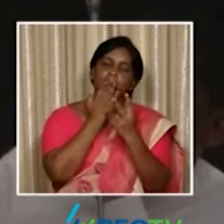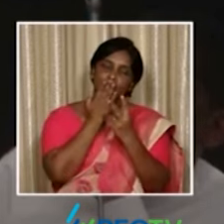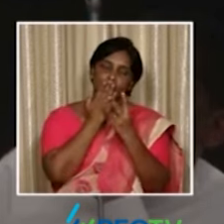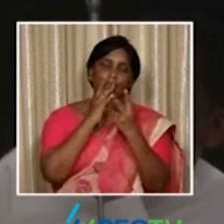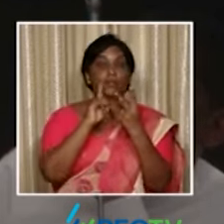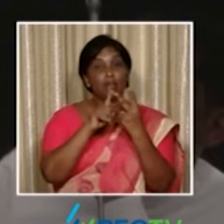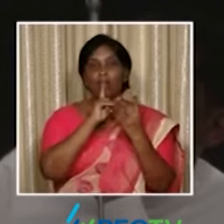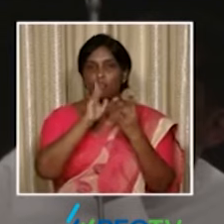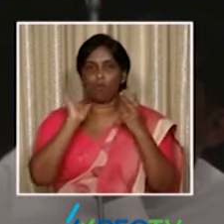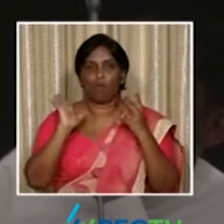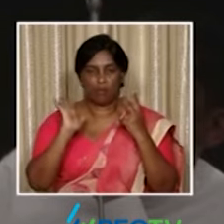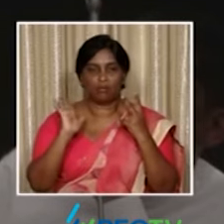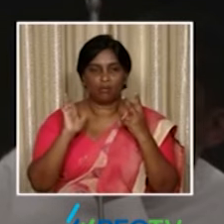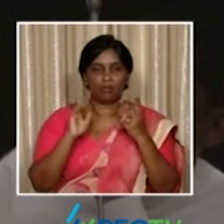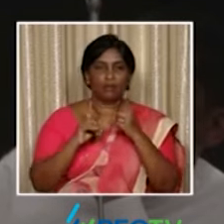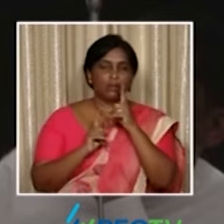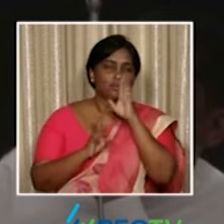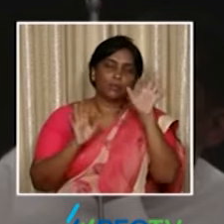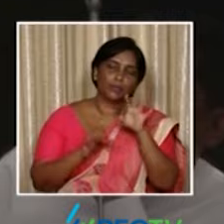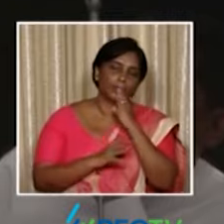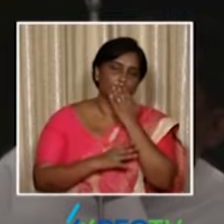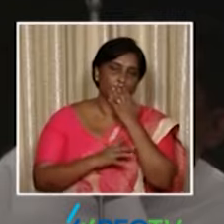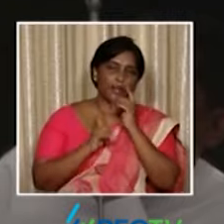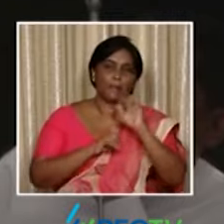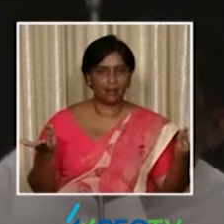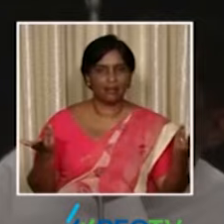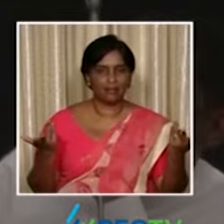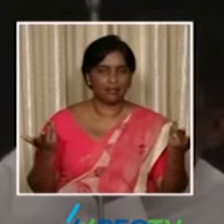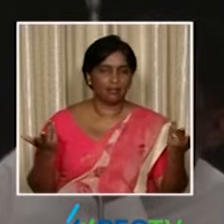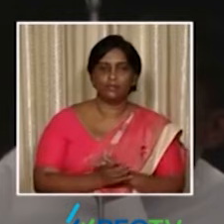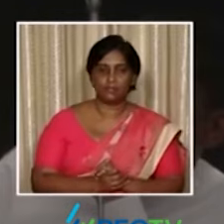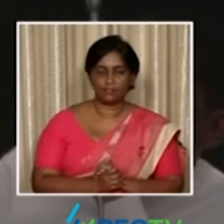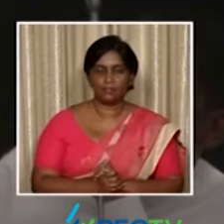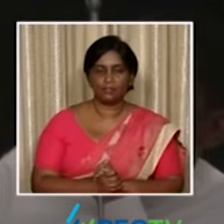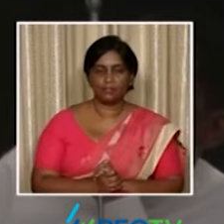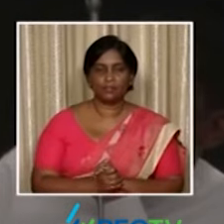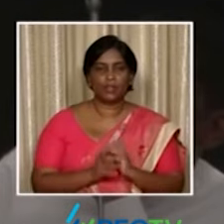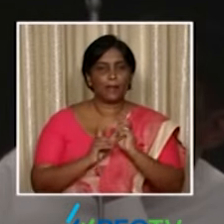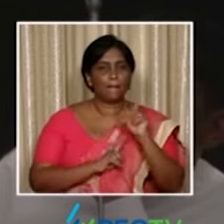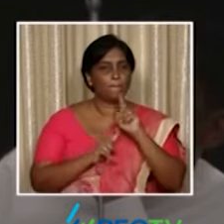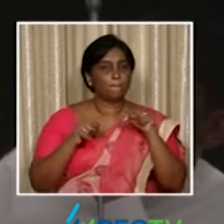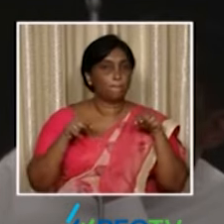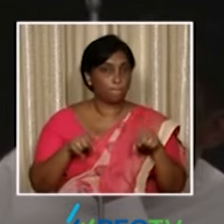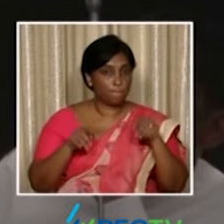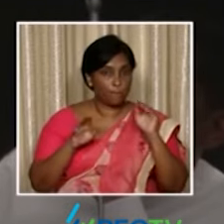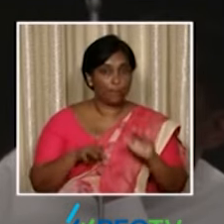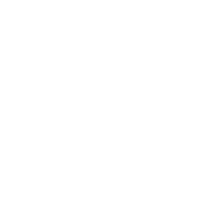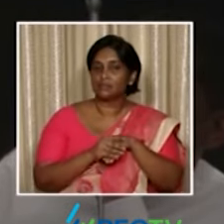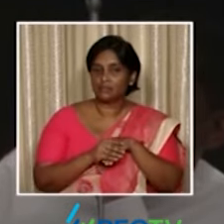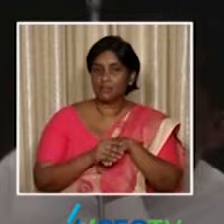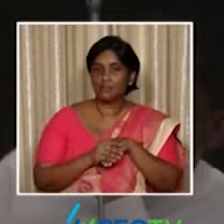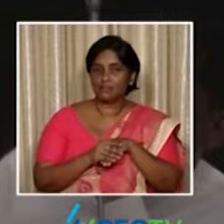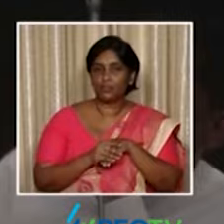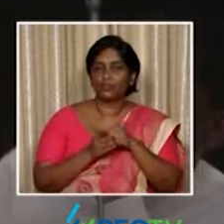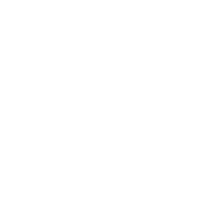එකක් කතා කරන්න ඕන. ඉතින් කතා නොකර ඉන්නවා නම් පාර්ලිමේන්තු එනවට වැඩිය හොඳයි. ගෙදර යන්නේ. මේ පාර්ලිමේන්තුවේ ඉන්න ඕන කේසර සිංහයෝ